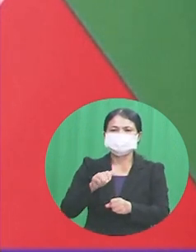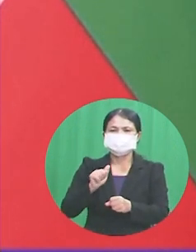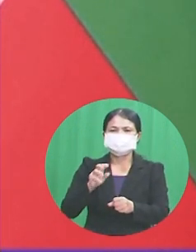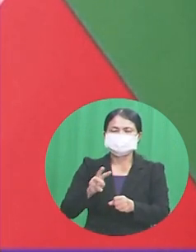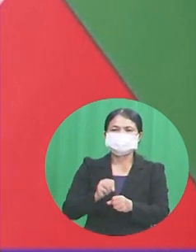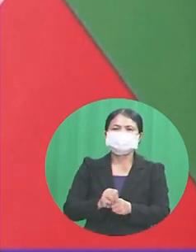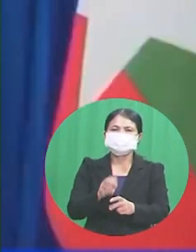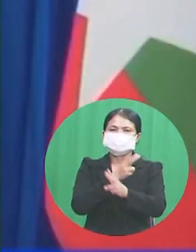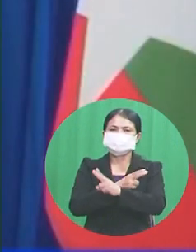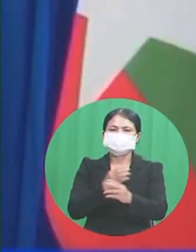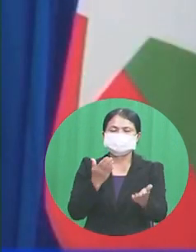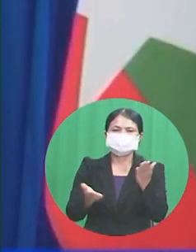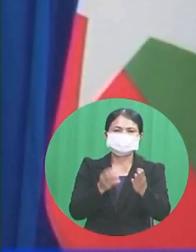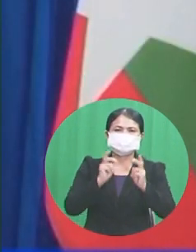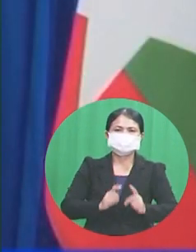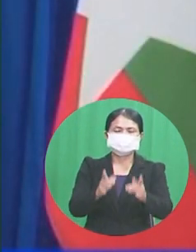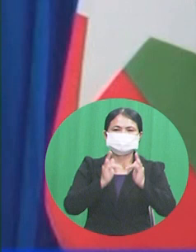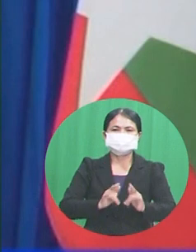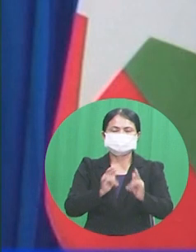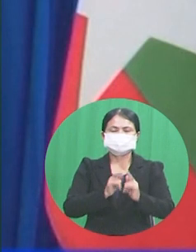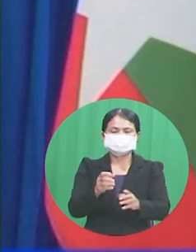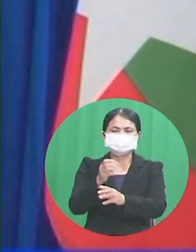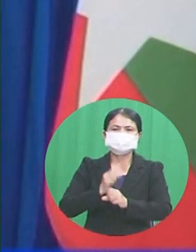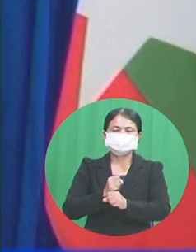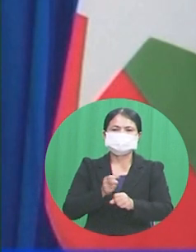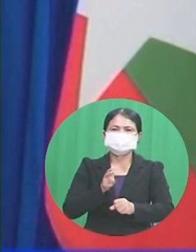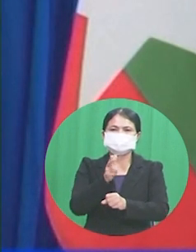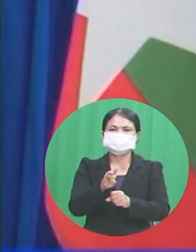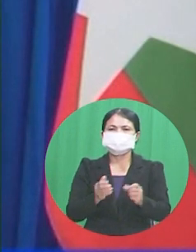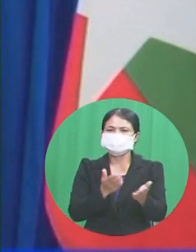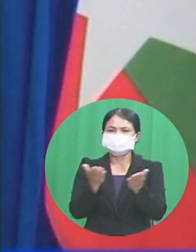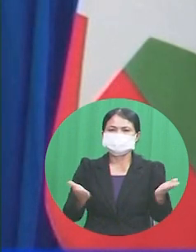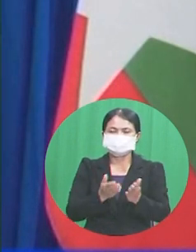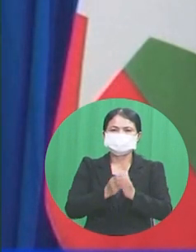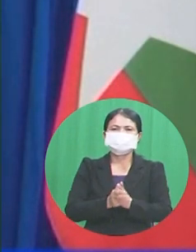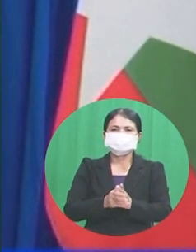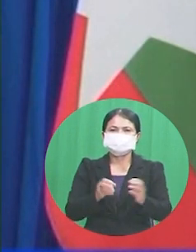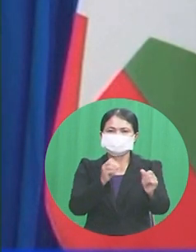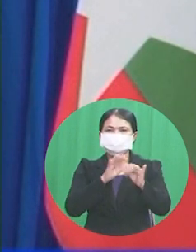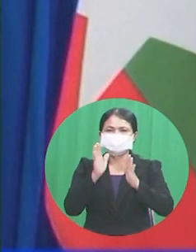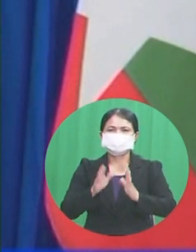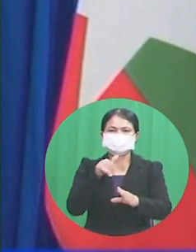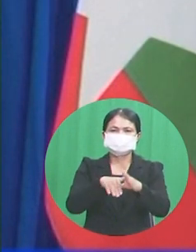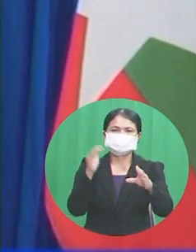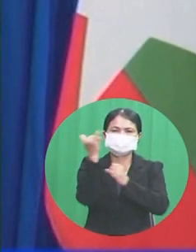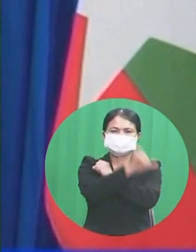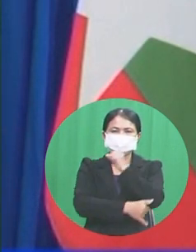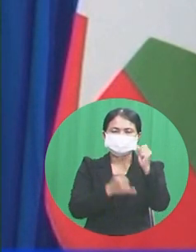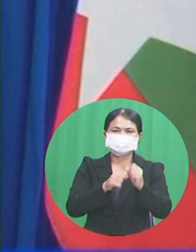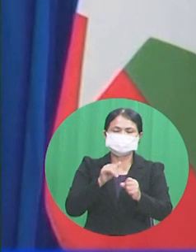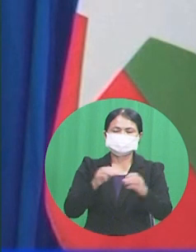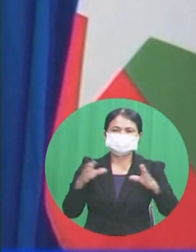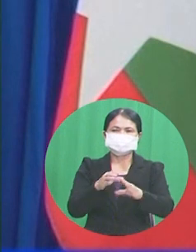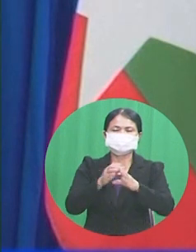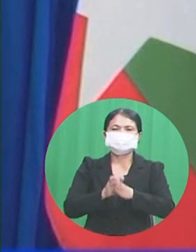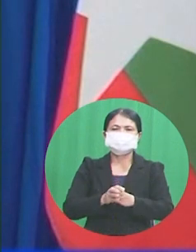អាងថាបើទោះបីជាមានកិច្ចខិតខំប្រឹងប្រែងពីកងកម្លាំងប្រដាប់អាវុធក៏ដោយក៏ភេរវករទាំងក្នុងនិងក្រៅប្រទេសនិងក្រុម